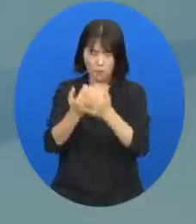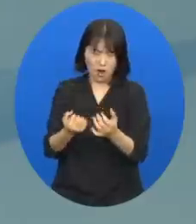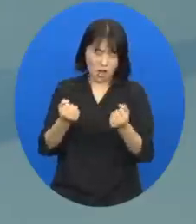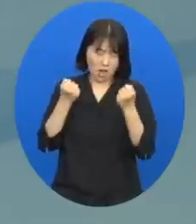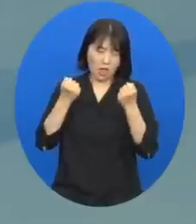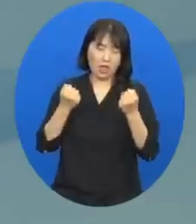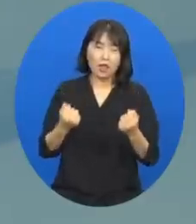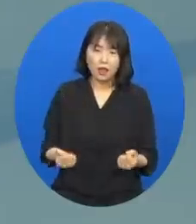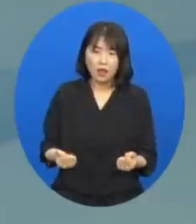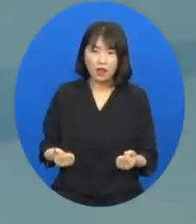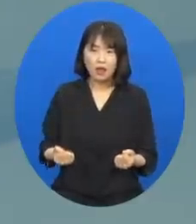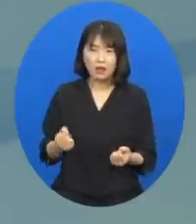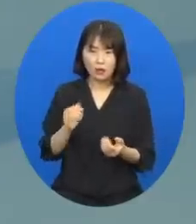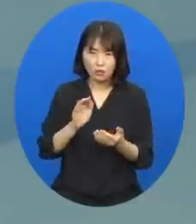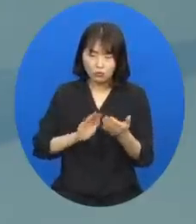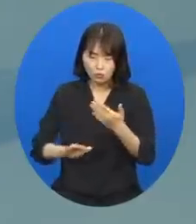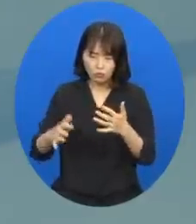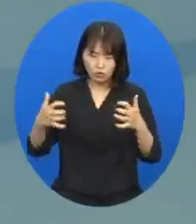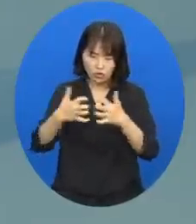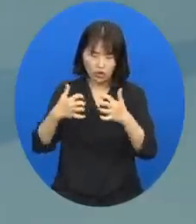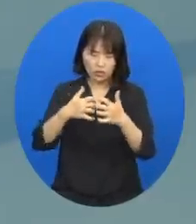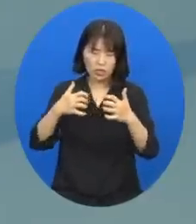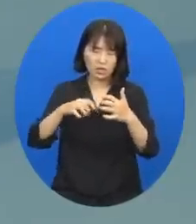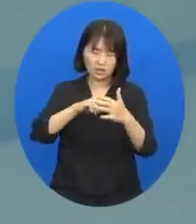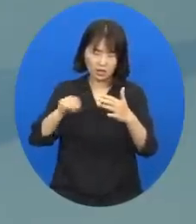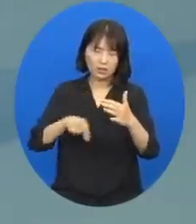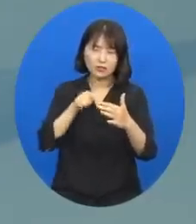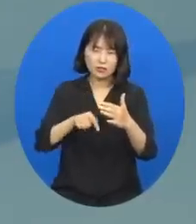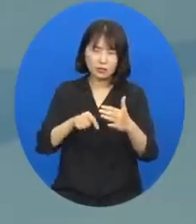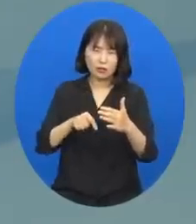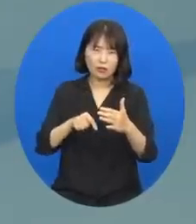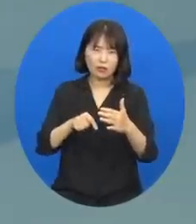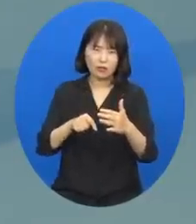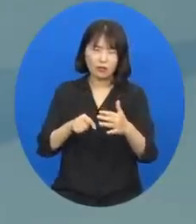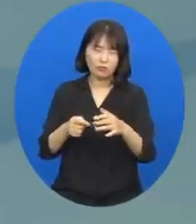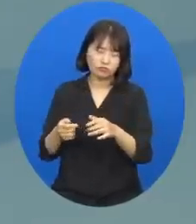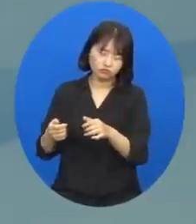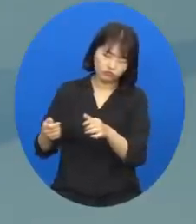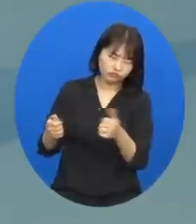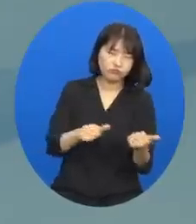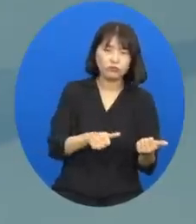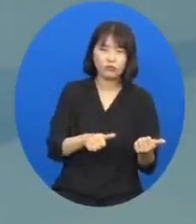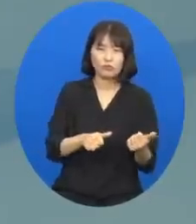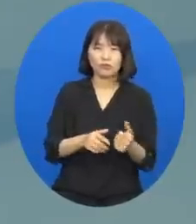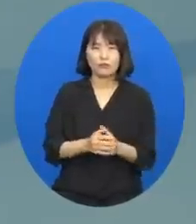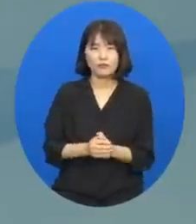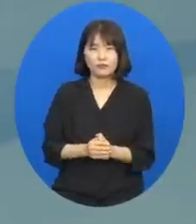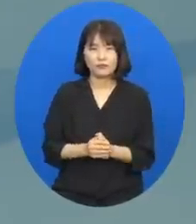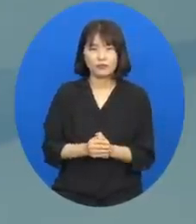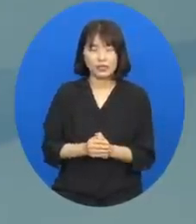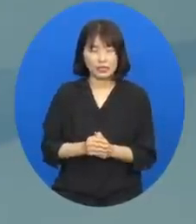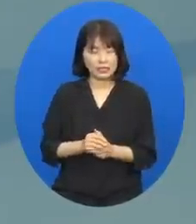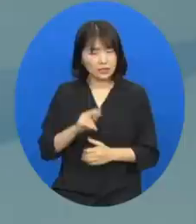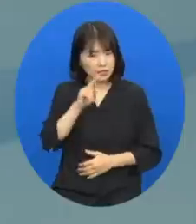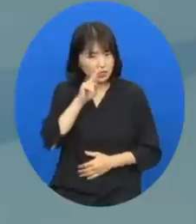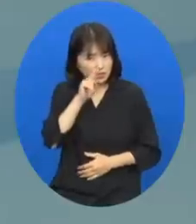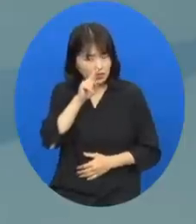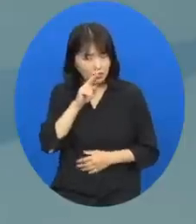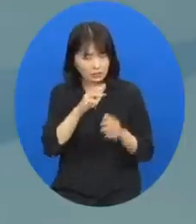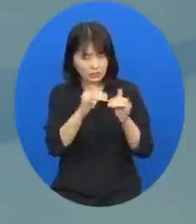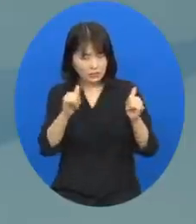결국에는 전쟁에서 아작 비참하게 줄 맞이하게 되죠 그러면 시기는 요 사람의 인생을